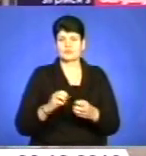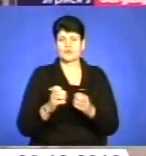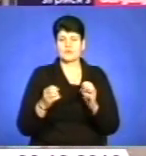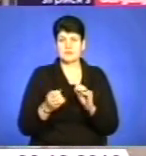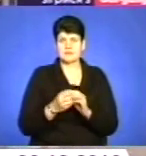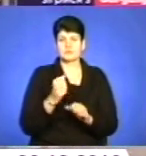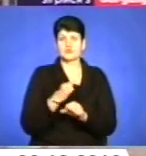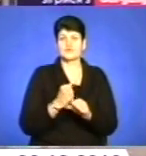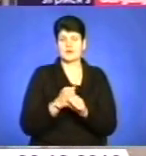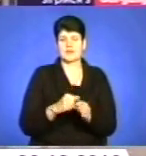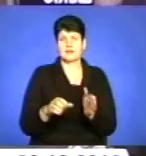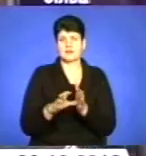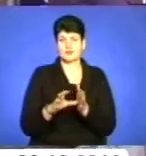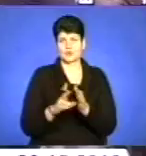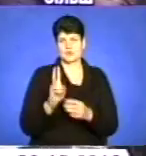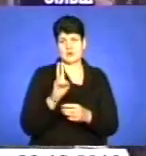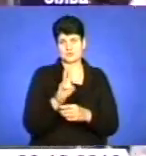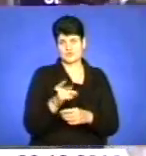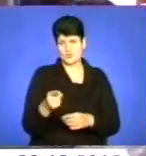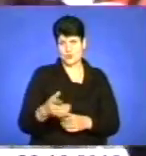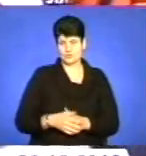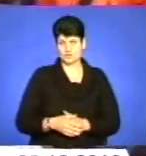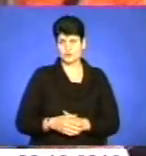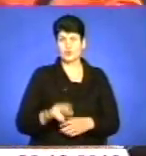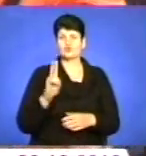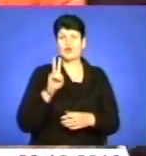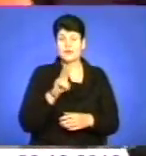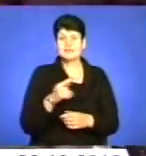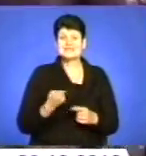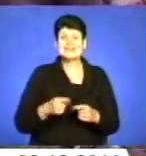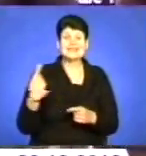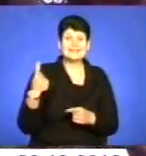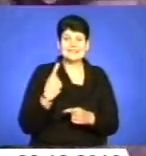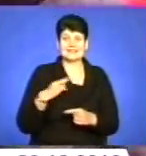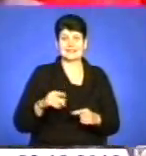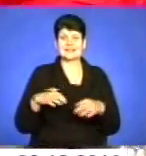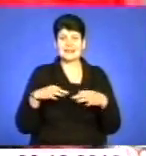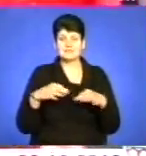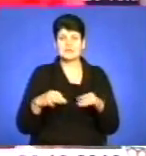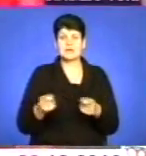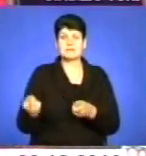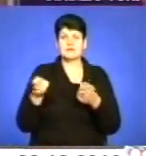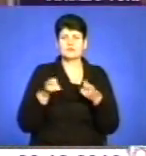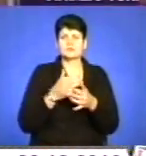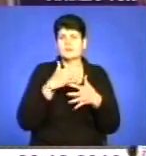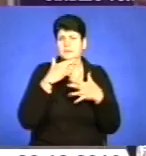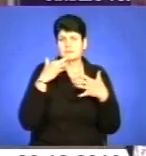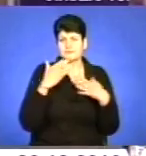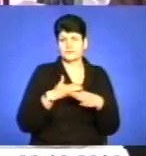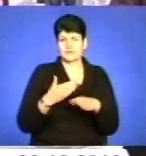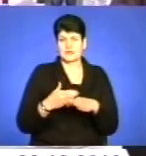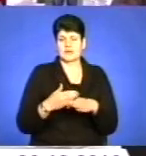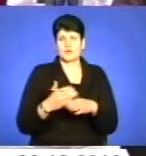функціонування електротранспорту в Тернополі. Адже тролейбуси – єдиний вид транспорту, який перевозить левову частку